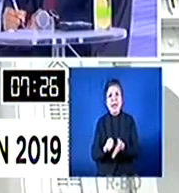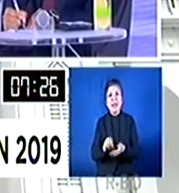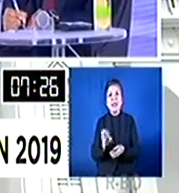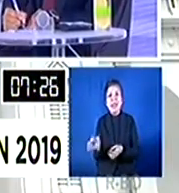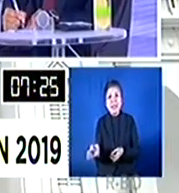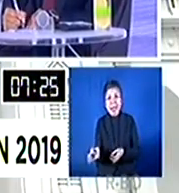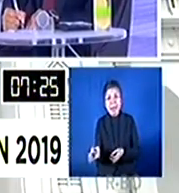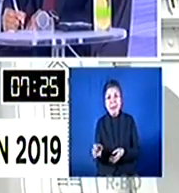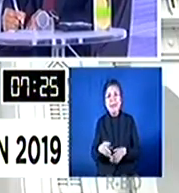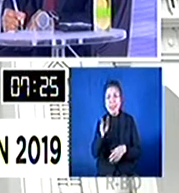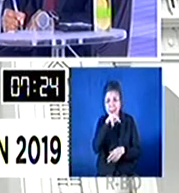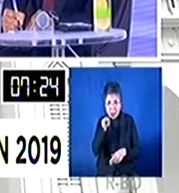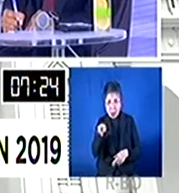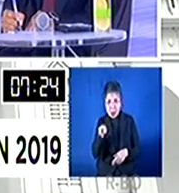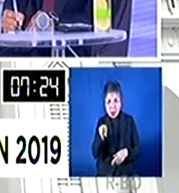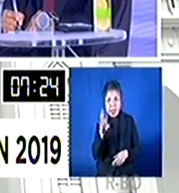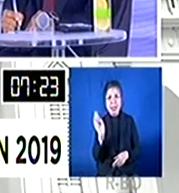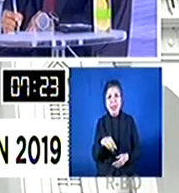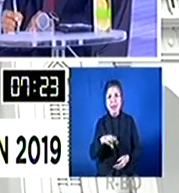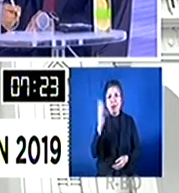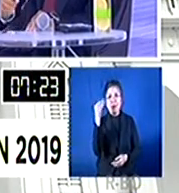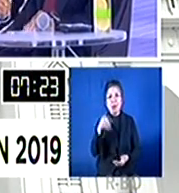Silakan Pak Sandi. Ya.